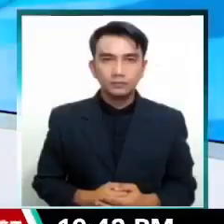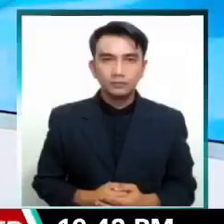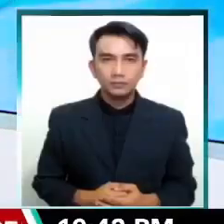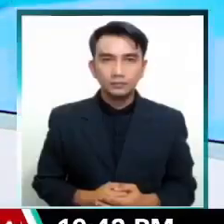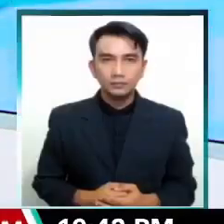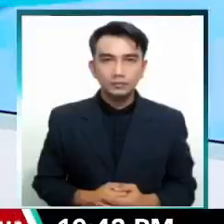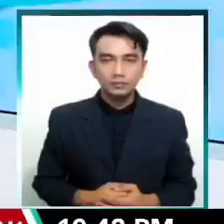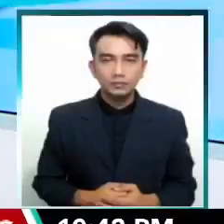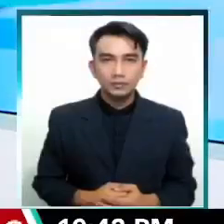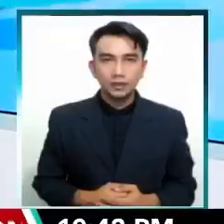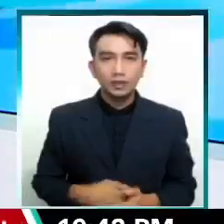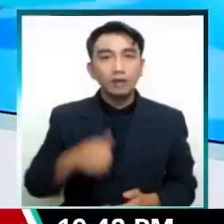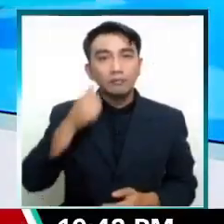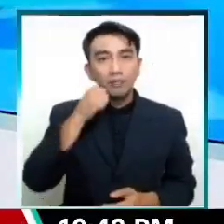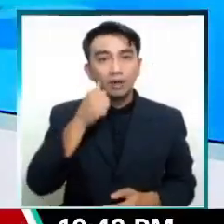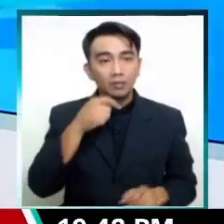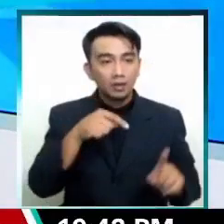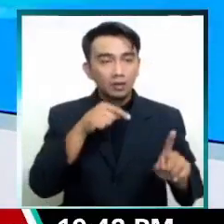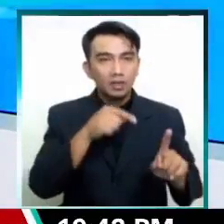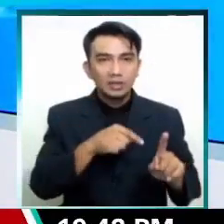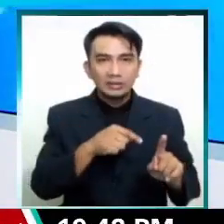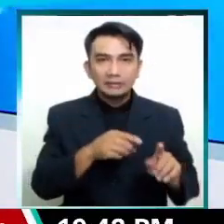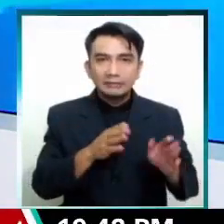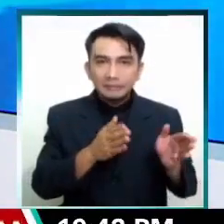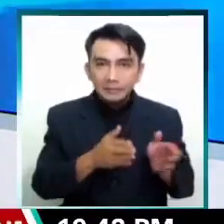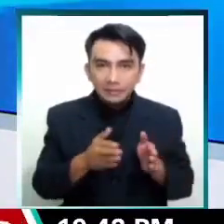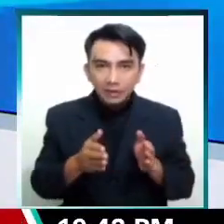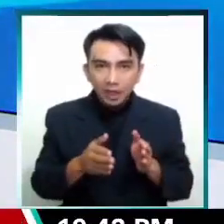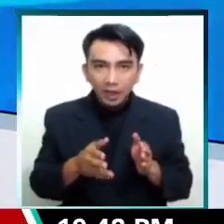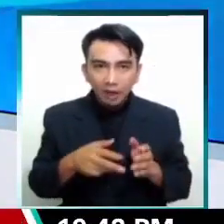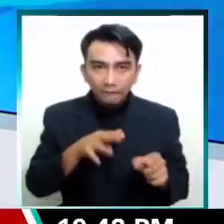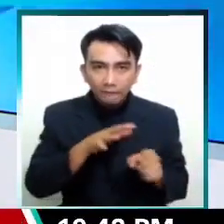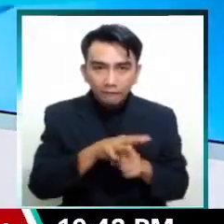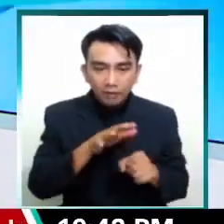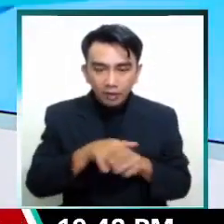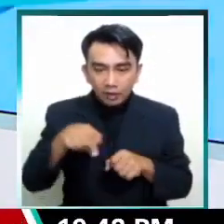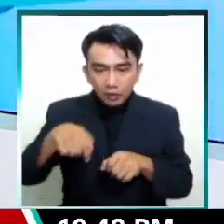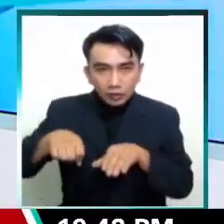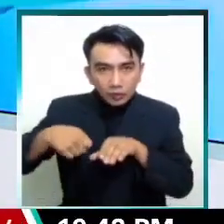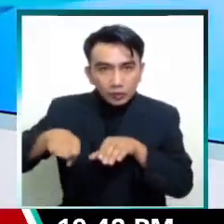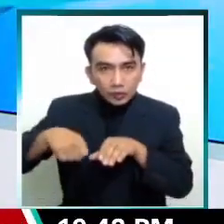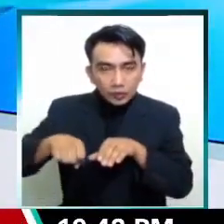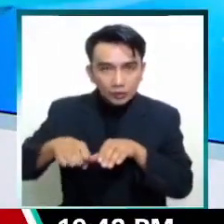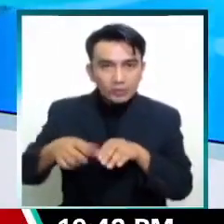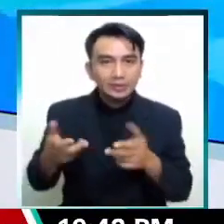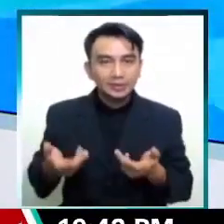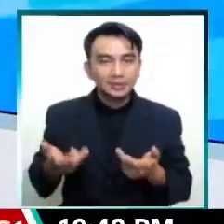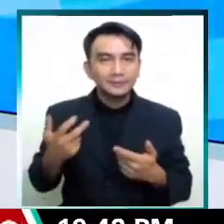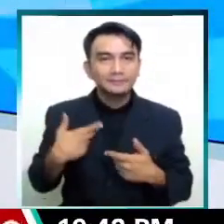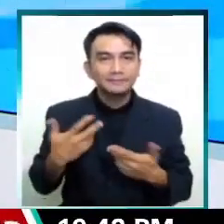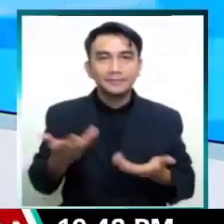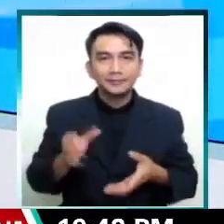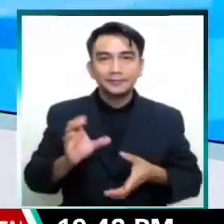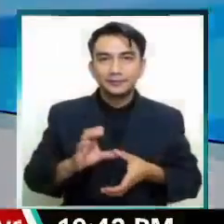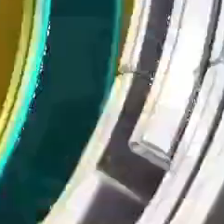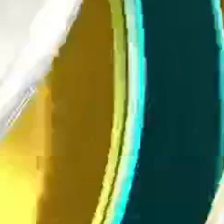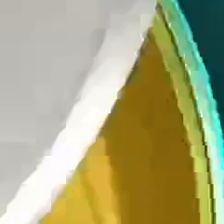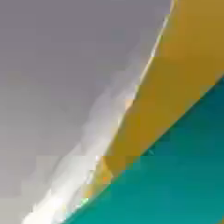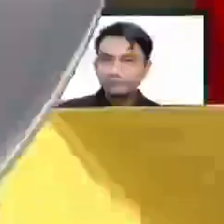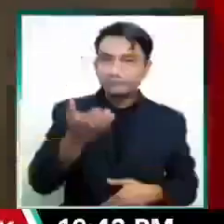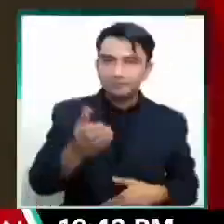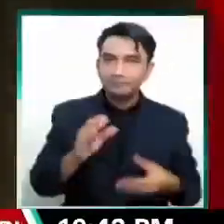isang babae ang pinagtangkaan umanong gasain ng tricycle driver sa Caloocan City. Yan at iba pa sa spot report ni James Agustin.